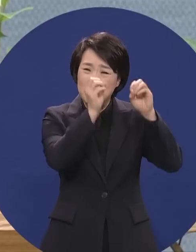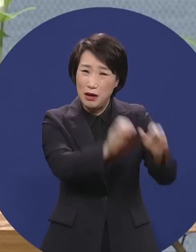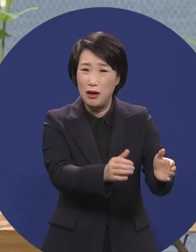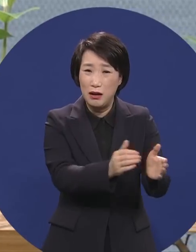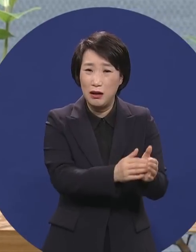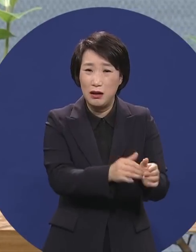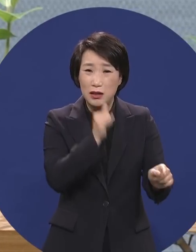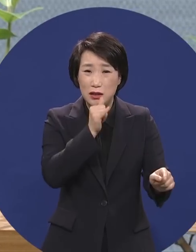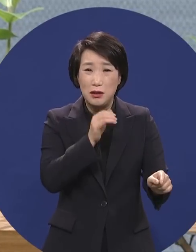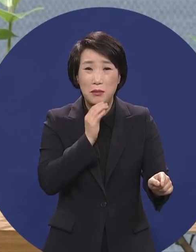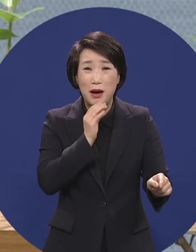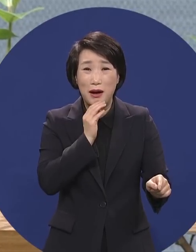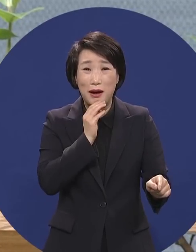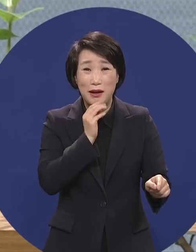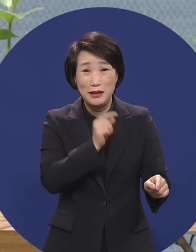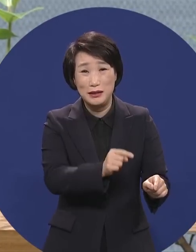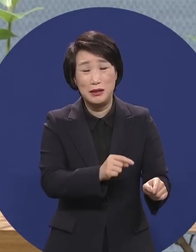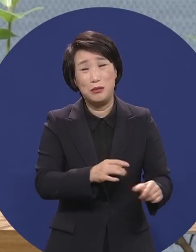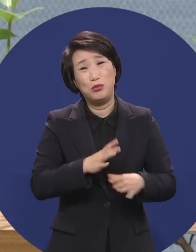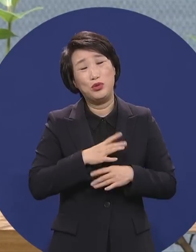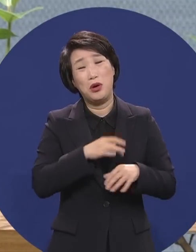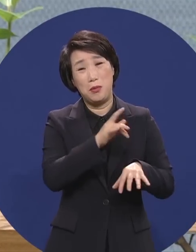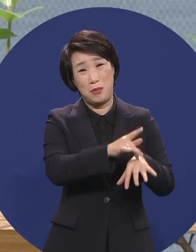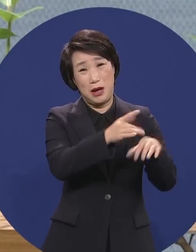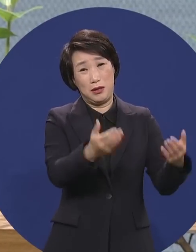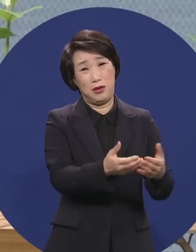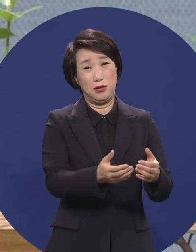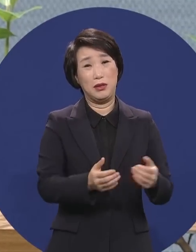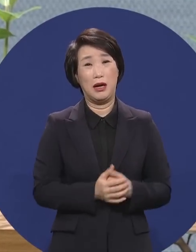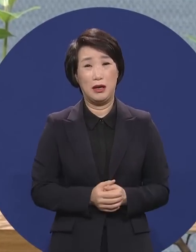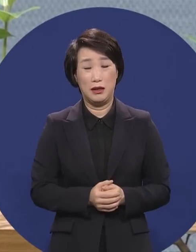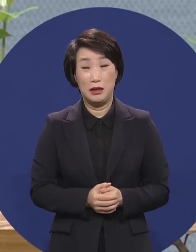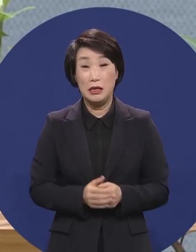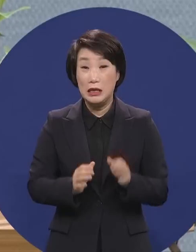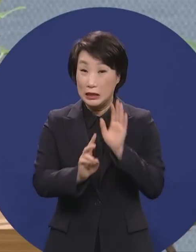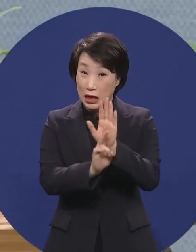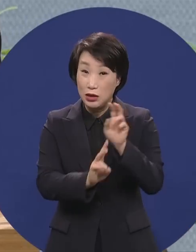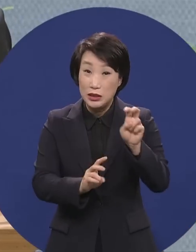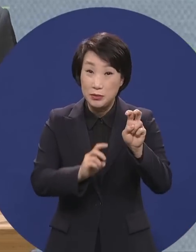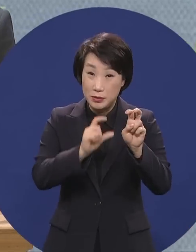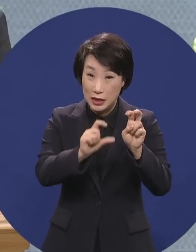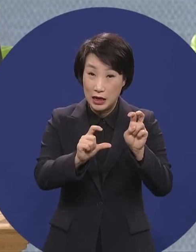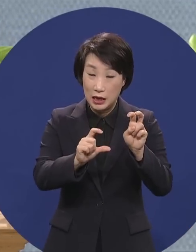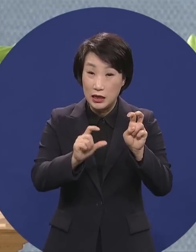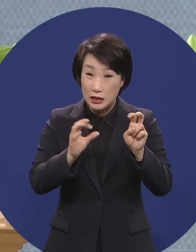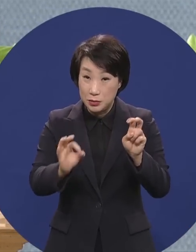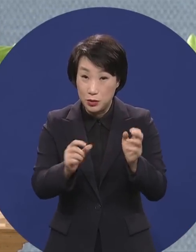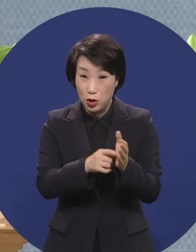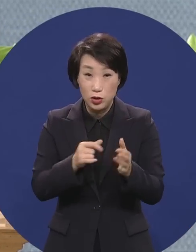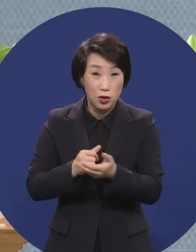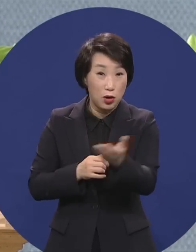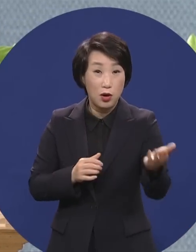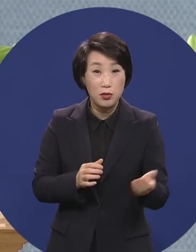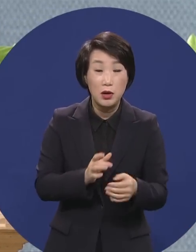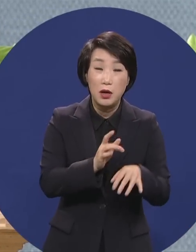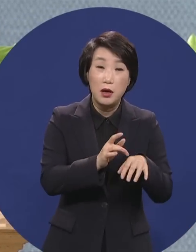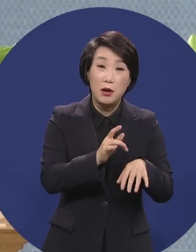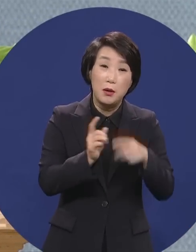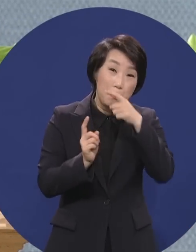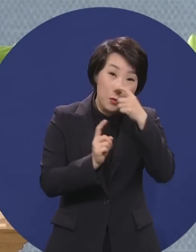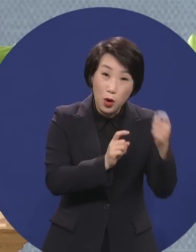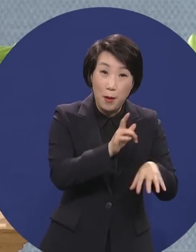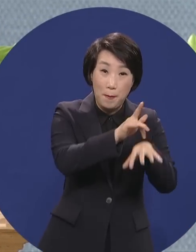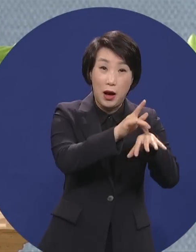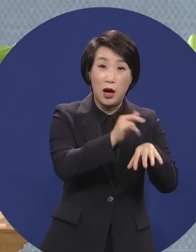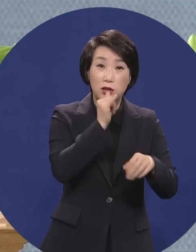내던져버리는 저버리게 하는 무서운 마귀 역사. 그래서 요한계시록 20장 10절에도 또 저희를